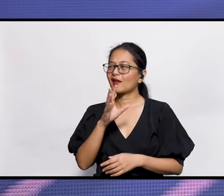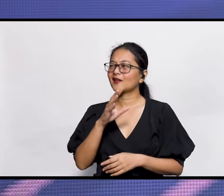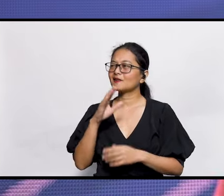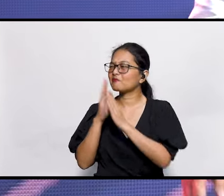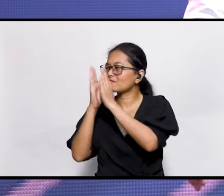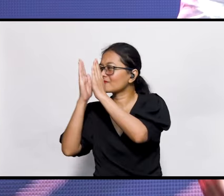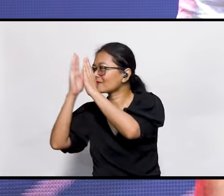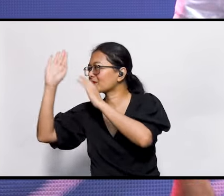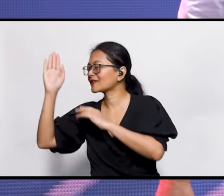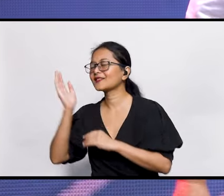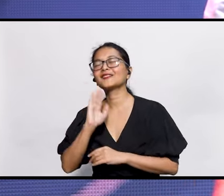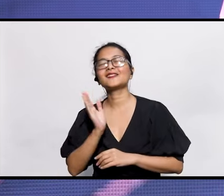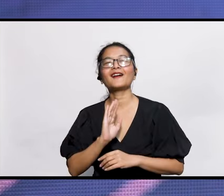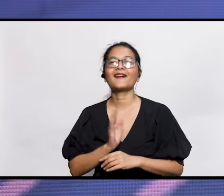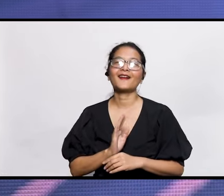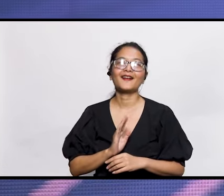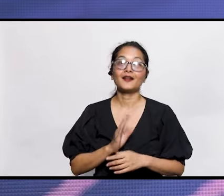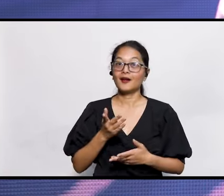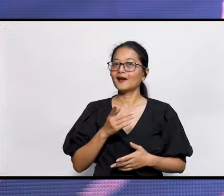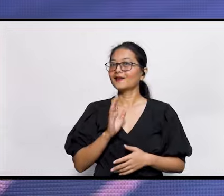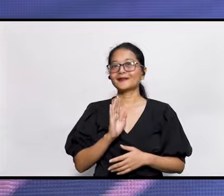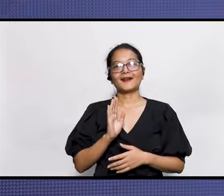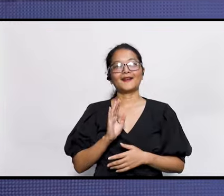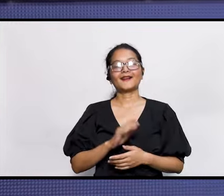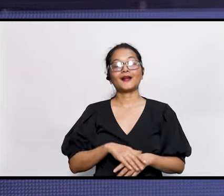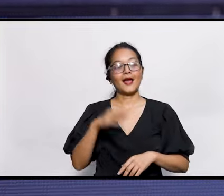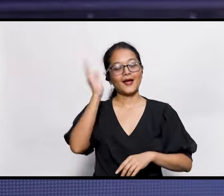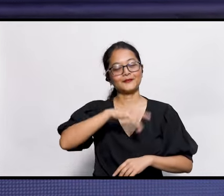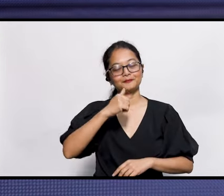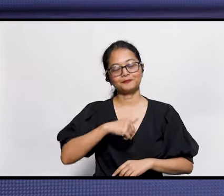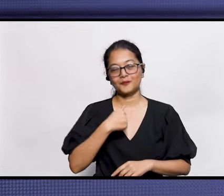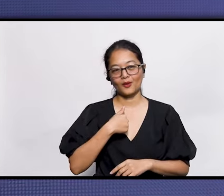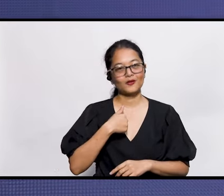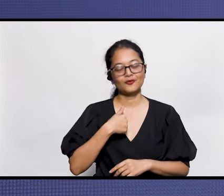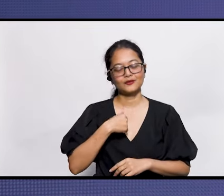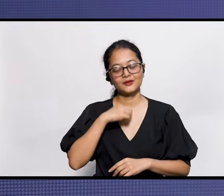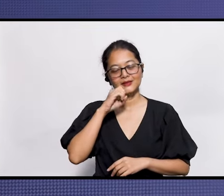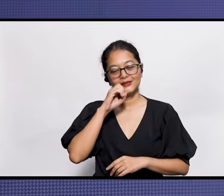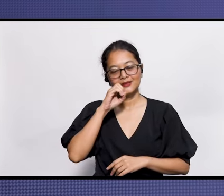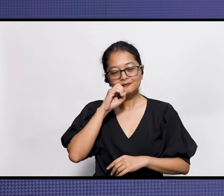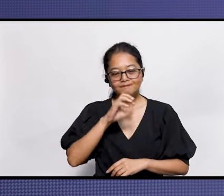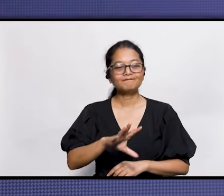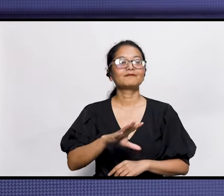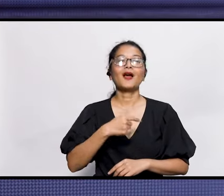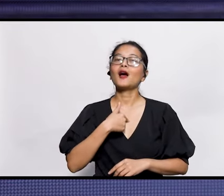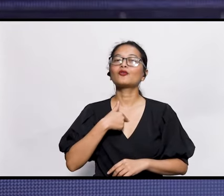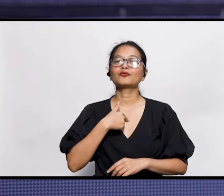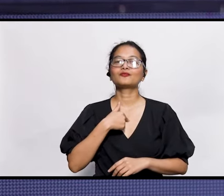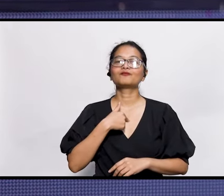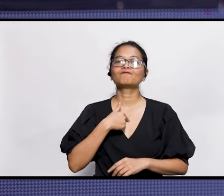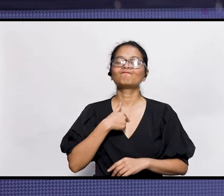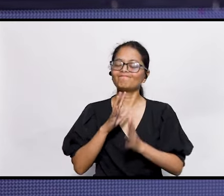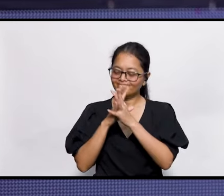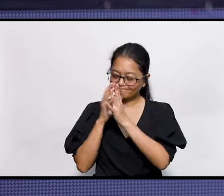menyembah Tuhan today while I'm preaching I'm praying supaya dalam hati anda ada